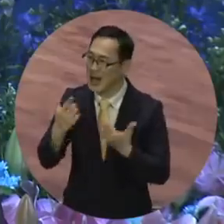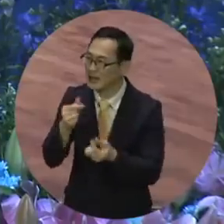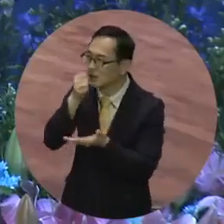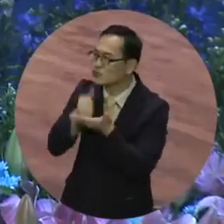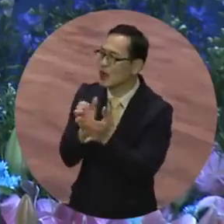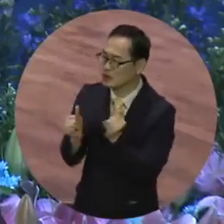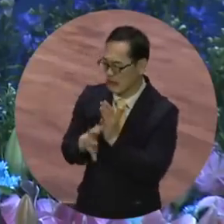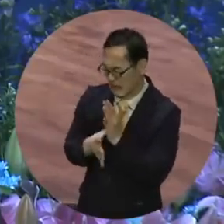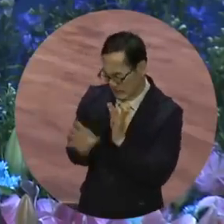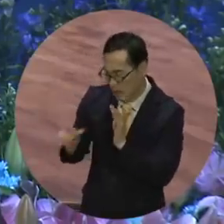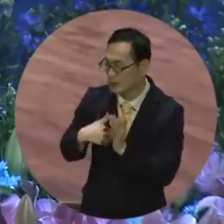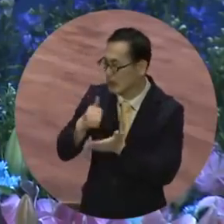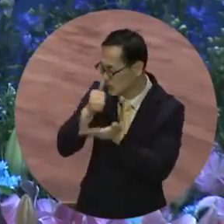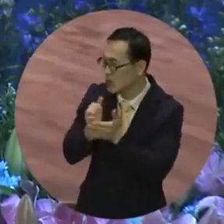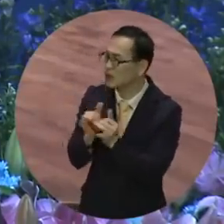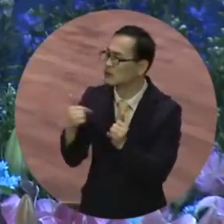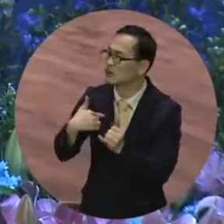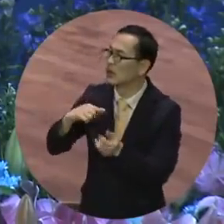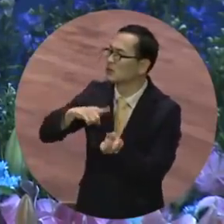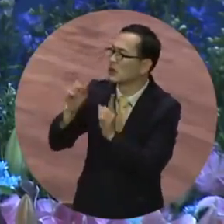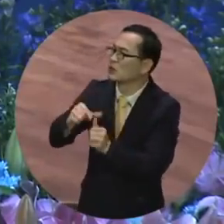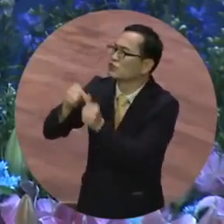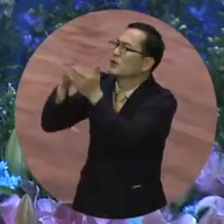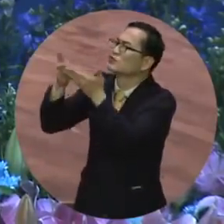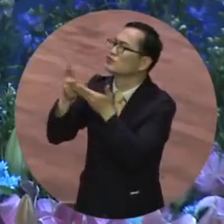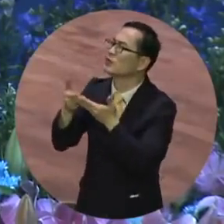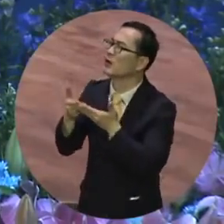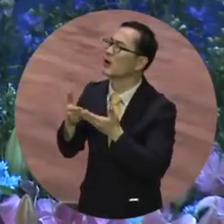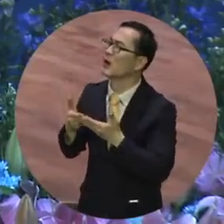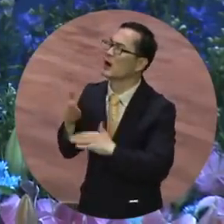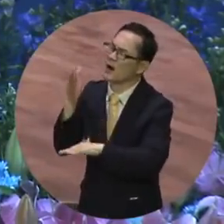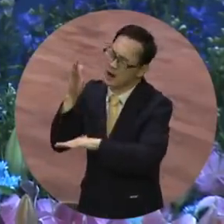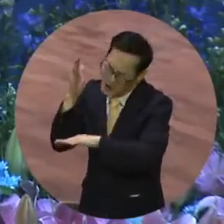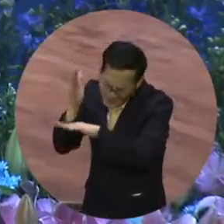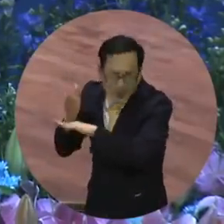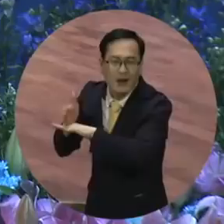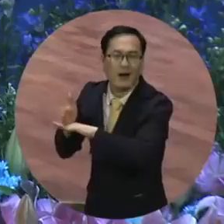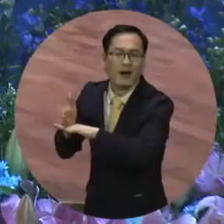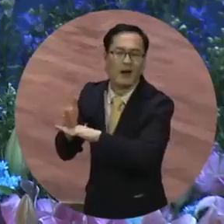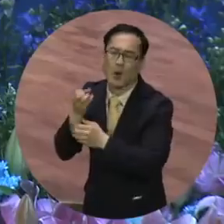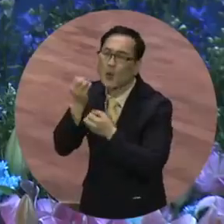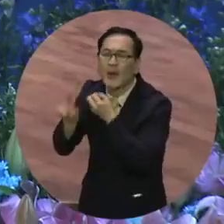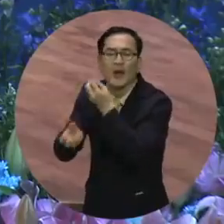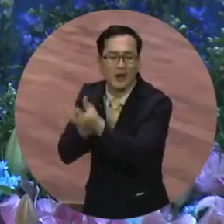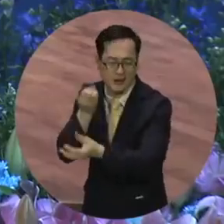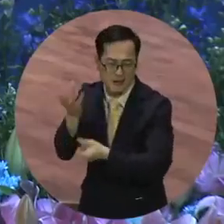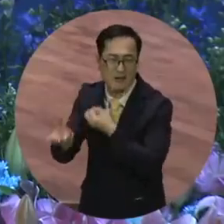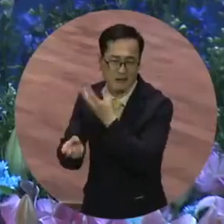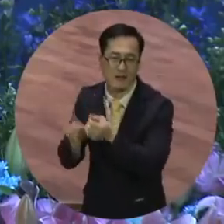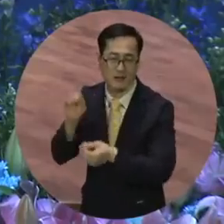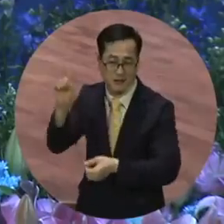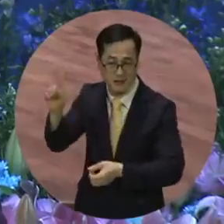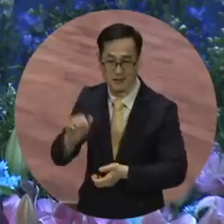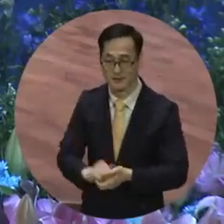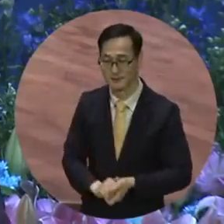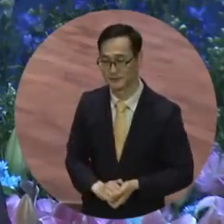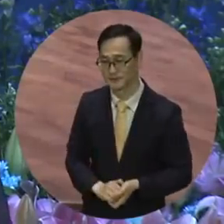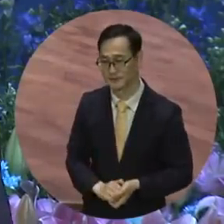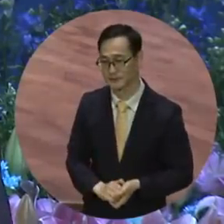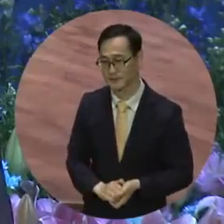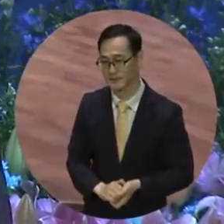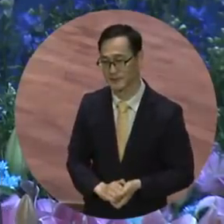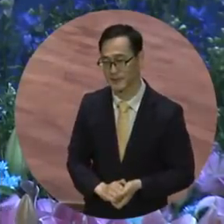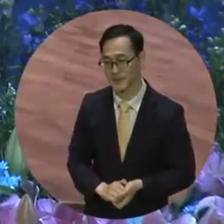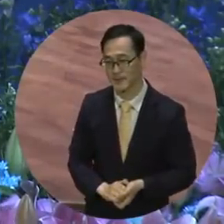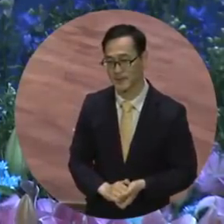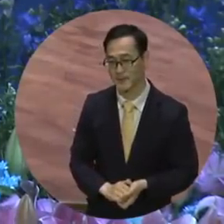살리신 모든 게 은혜다 말이야. 지 노래인 게 아무것도 없어요. 그냥 예수를 믿은 것밖에 없어요. 우리는 이